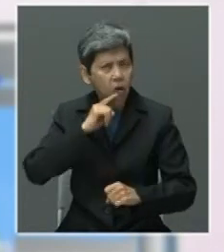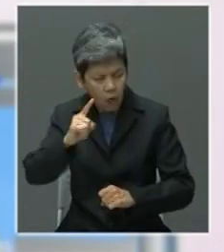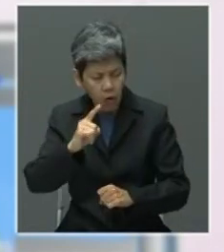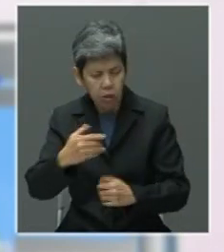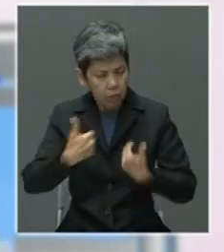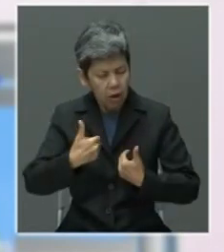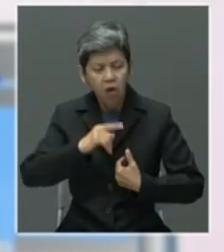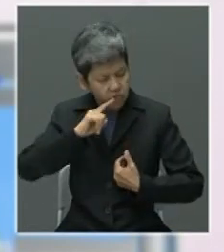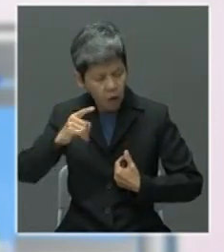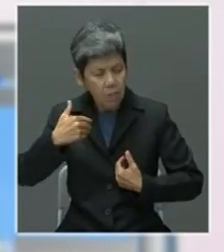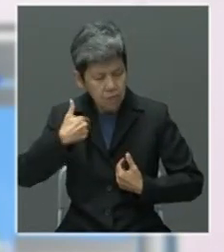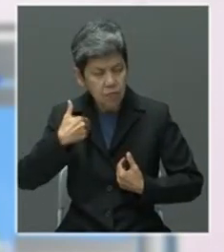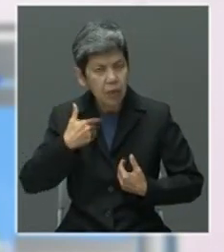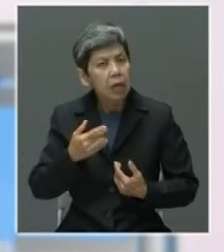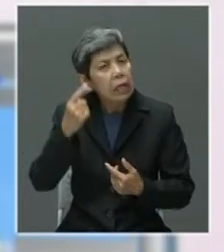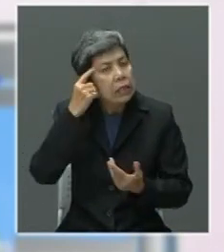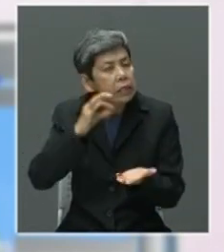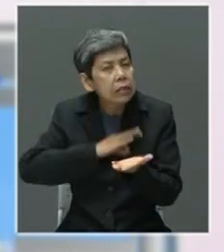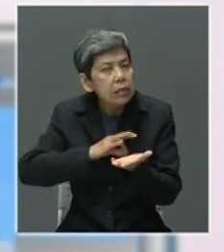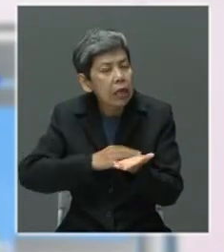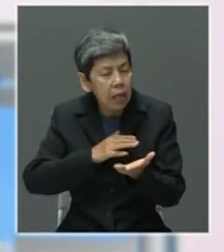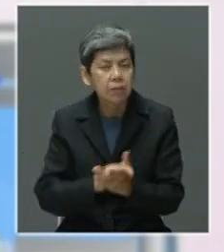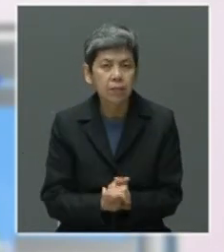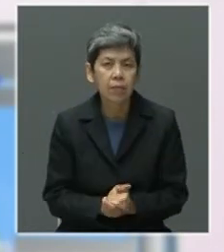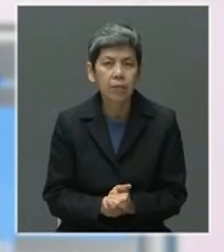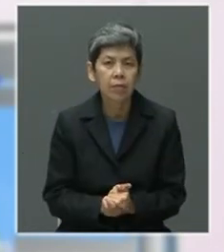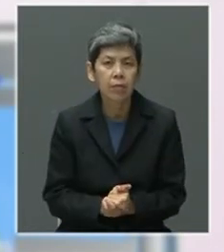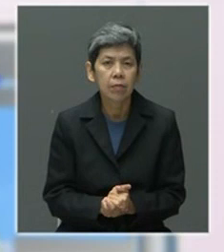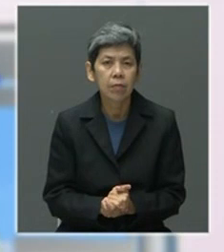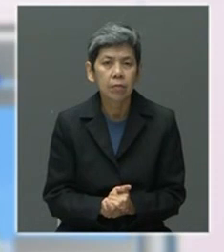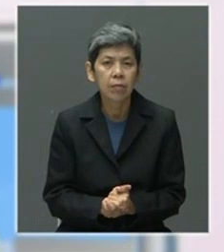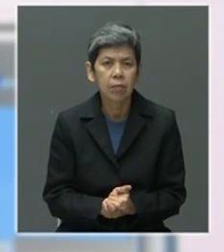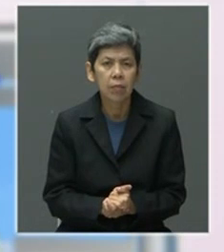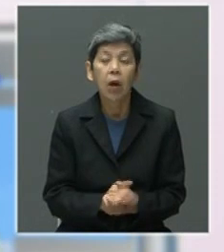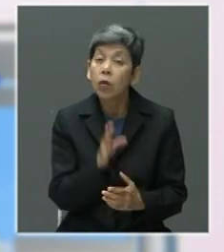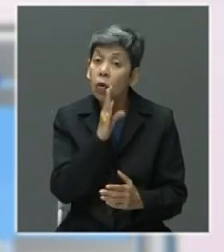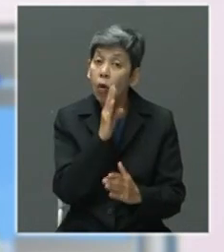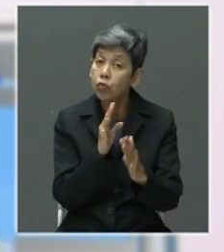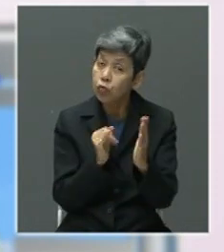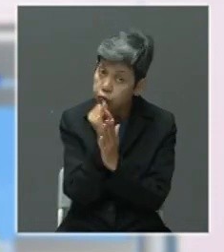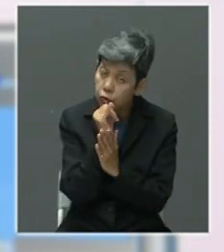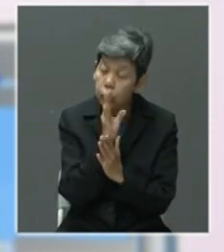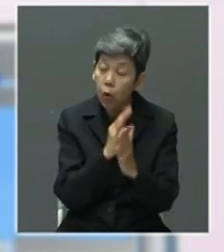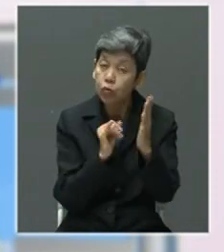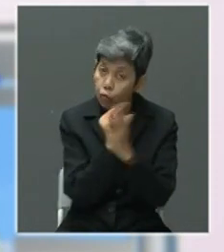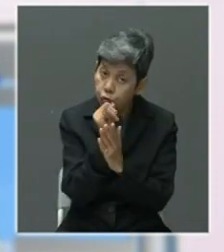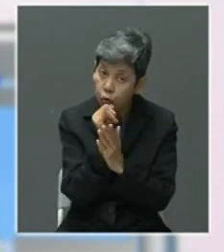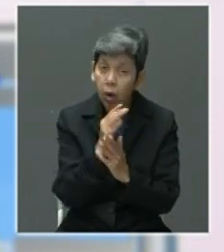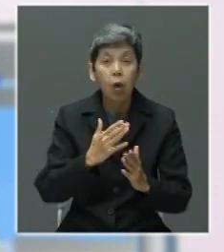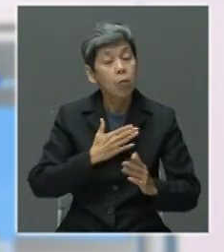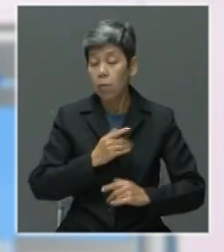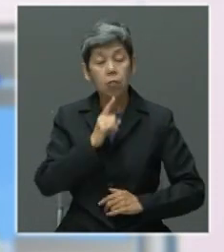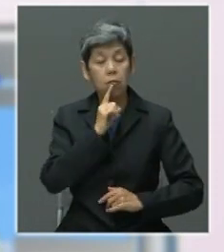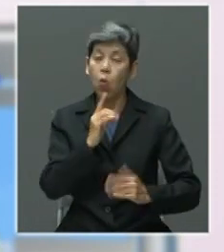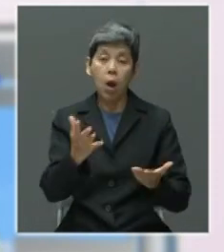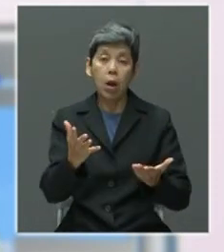ล่าวหาในเรื่องนี้ด้วยเนี่ยคุณวีระมองยังไงครับกังวลไหมฮะ ก็ถูกต้องเขาซื้อถูกต้องผมก็ไม่ได้ว่าอะ